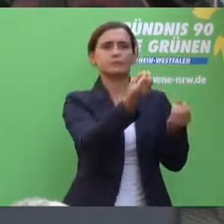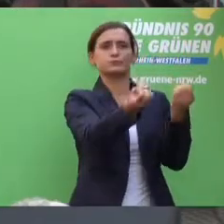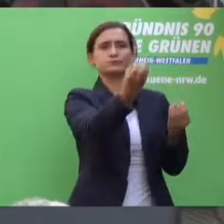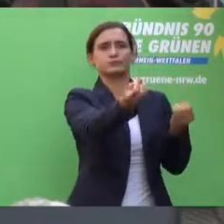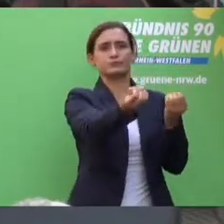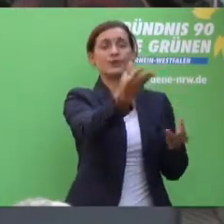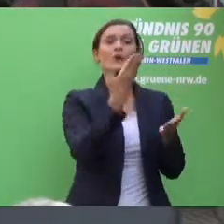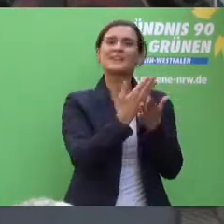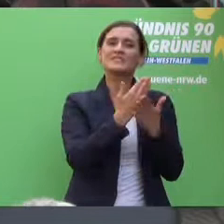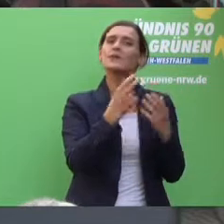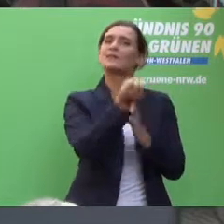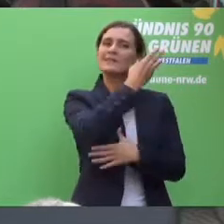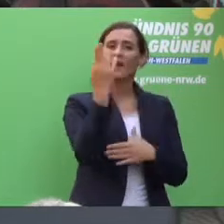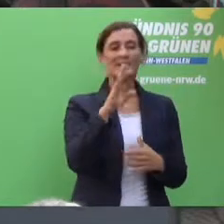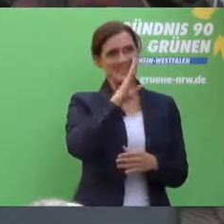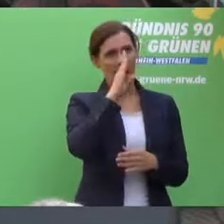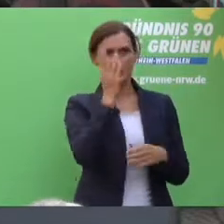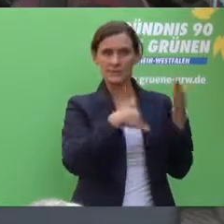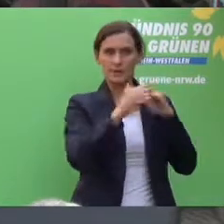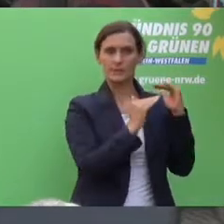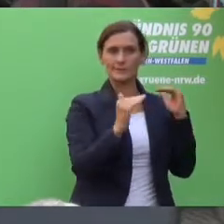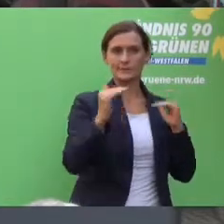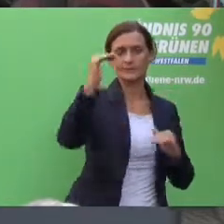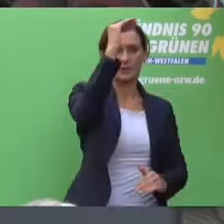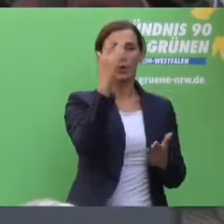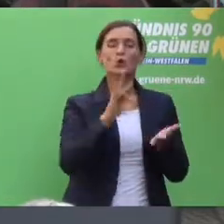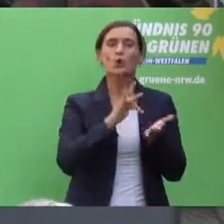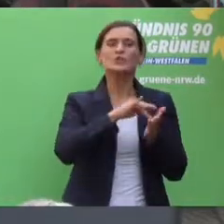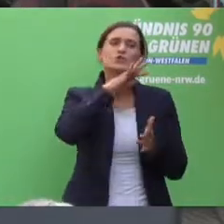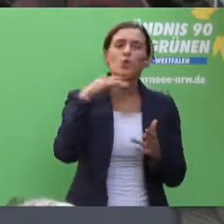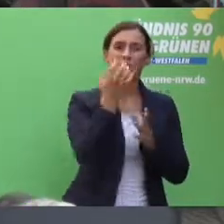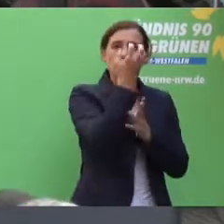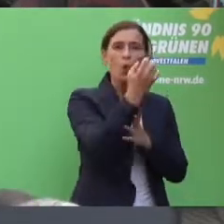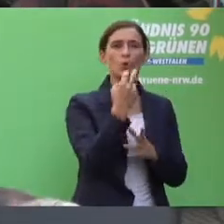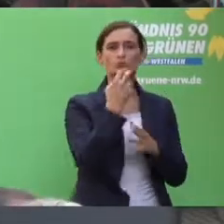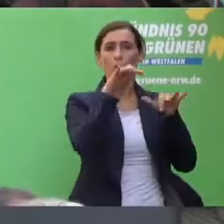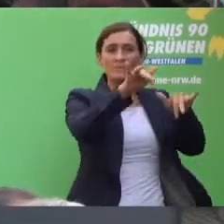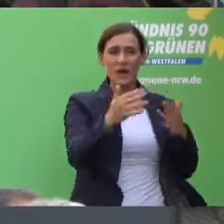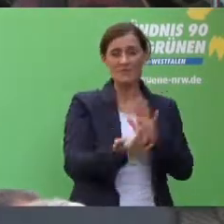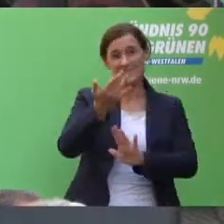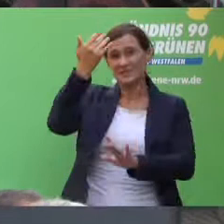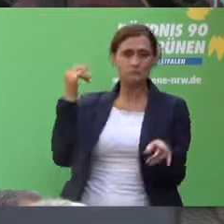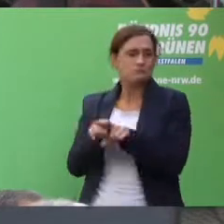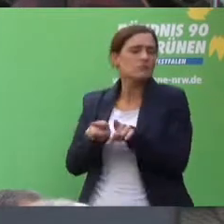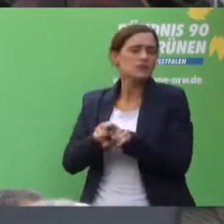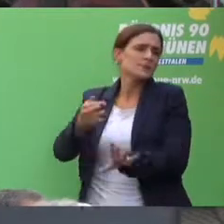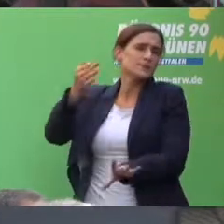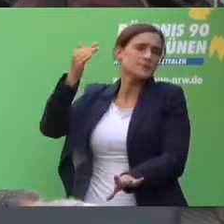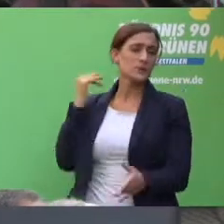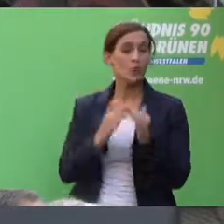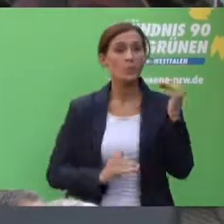unsere Treibhausgase nach oben gegangen sind. Weil wir so viel Kohlestrom haben im Netz wie je zuvor. Und ich sage